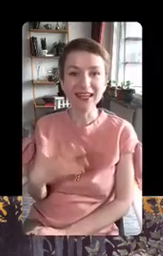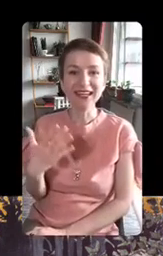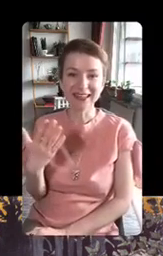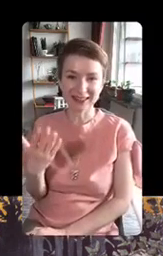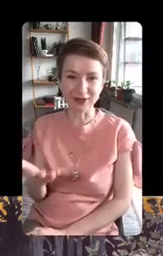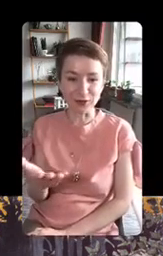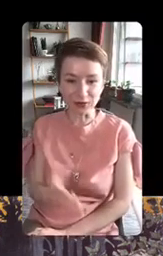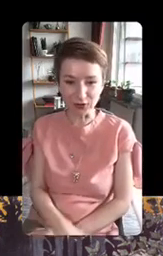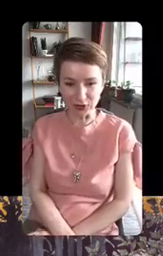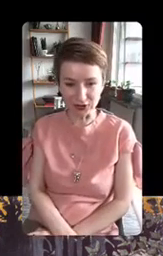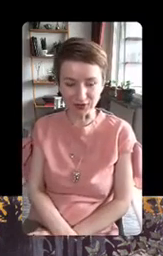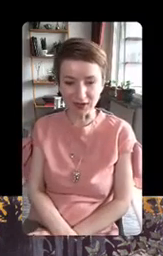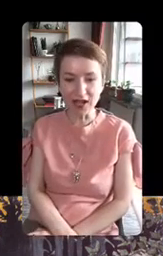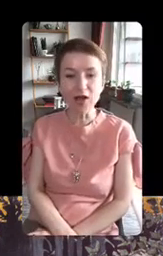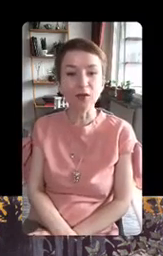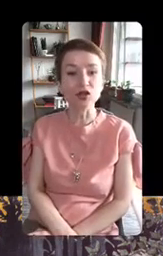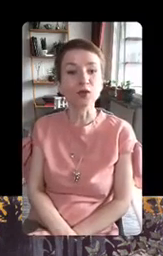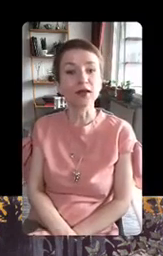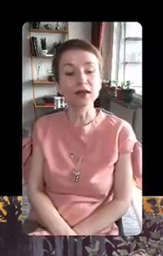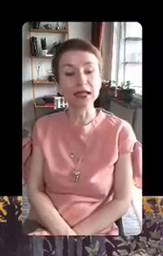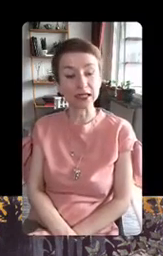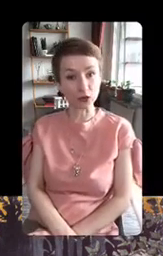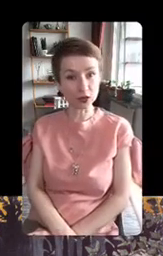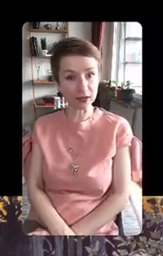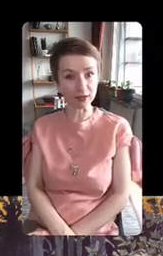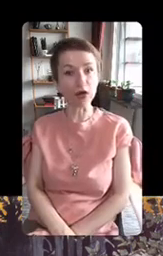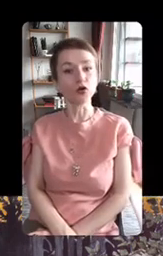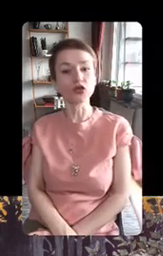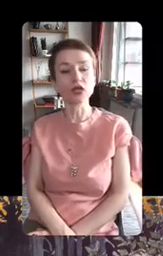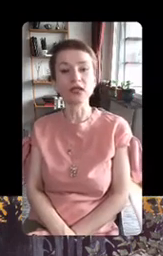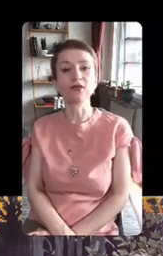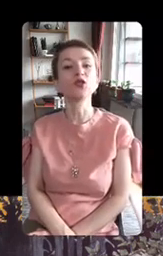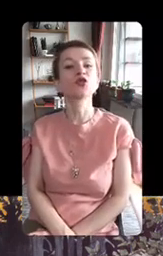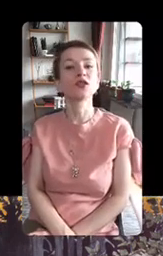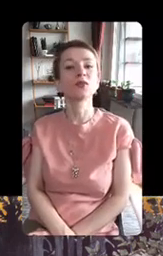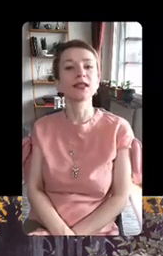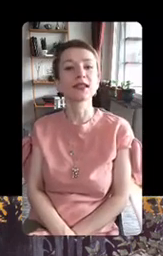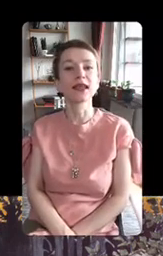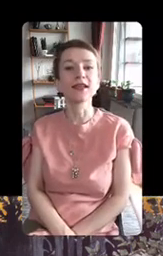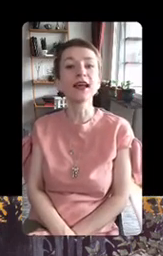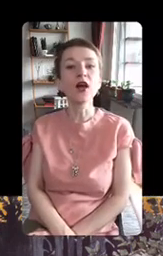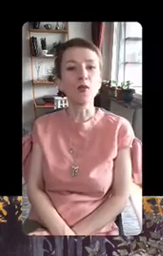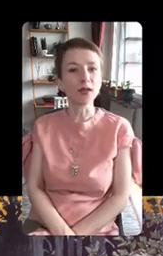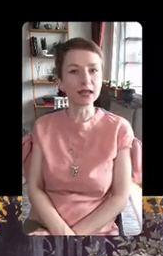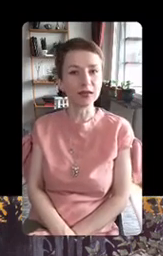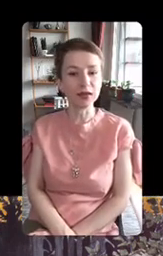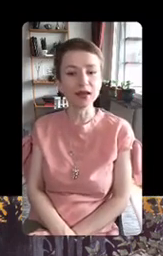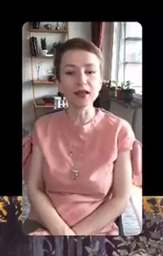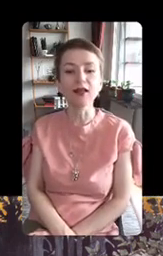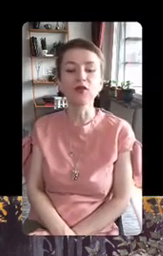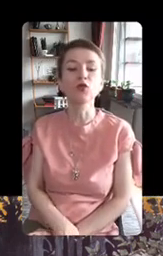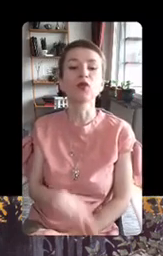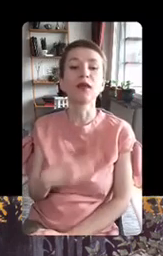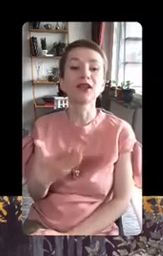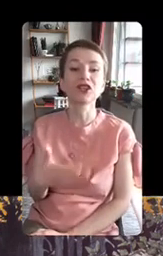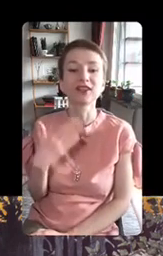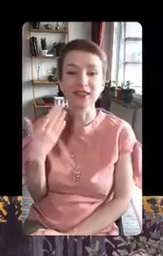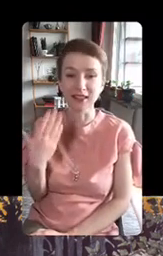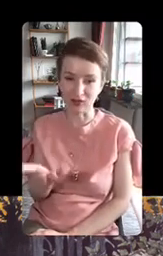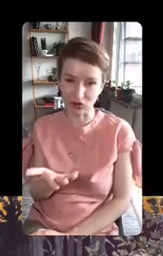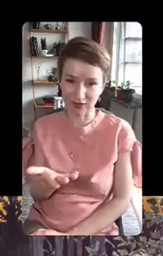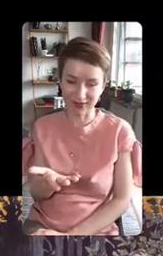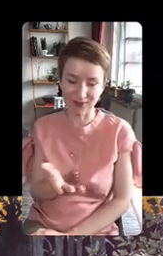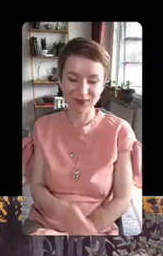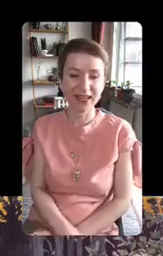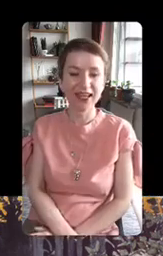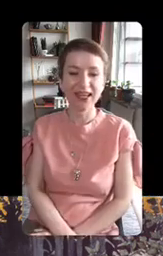в своем творчестве. Причем ее сыновья очень часто вынуждены были стоять моделями и для фигур мальчиков